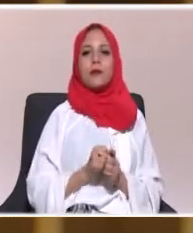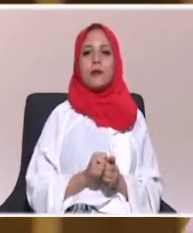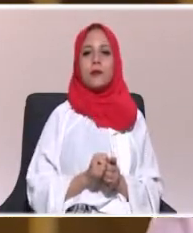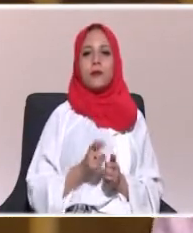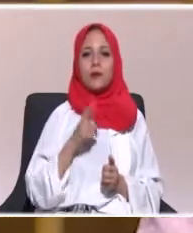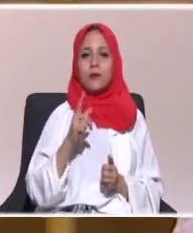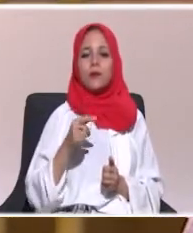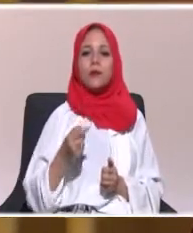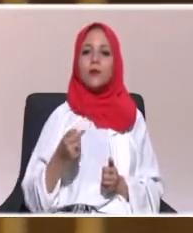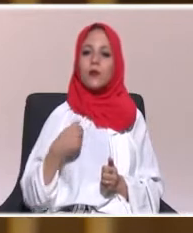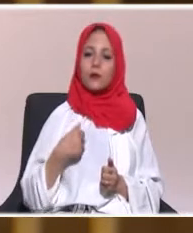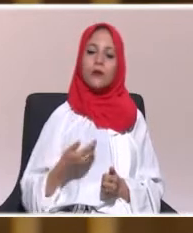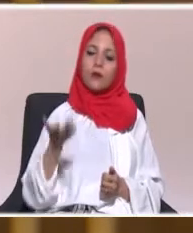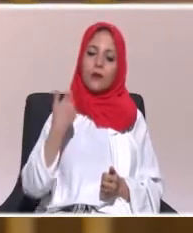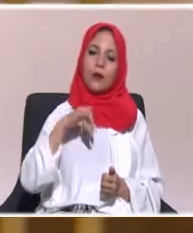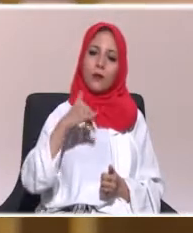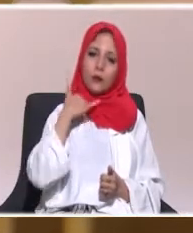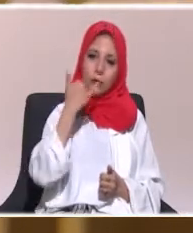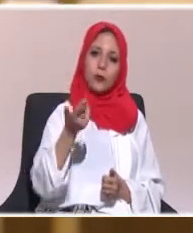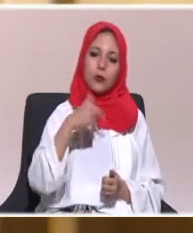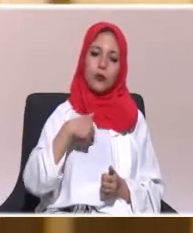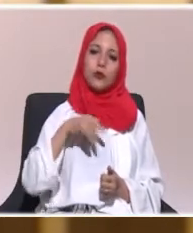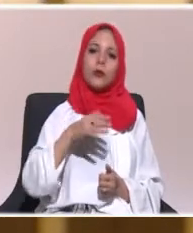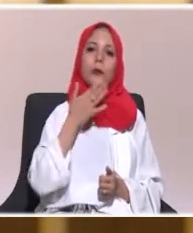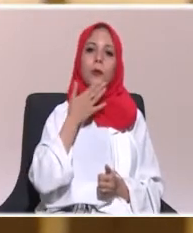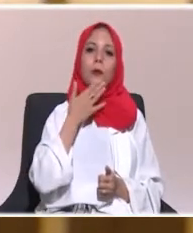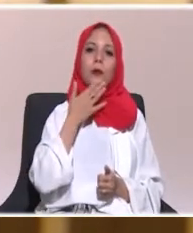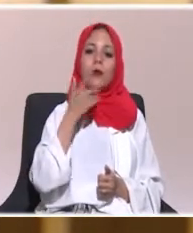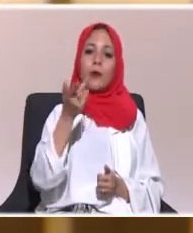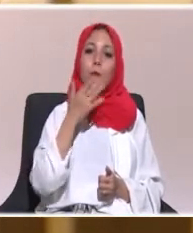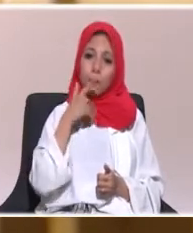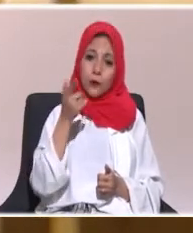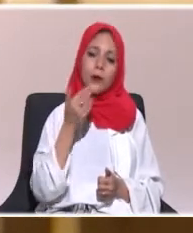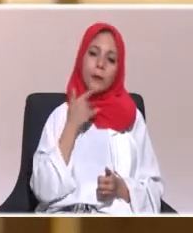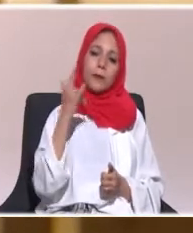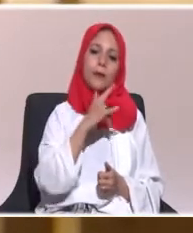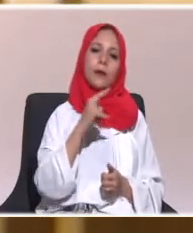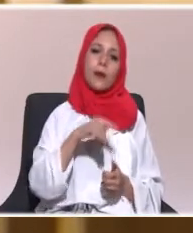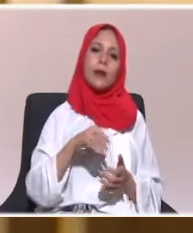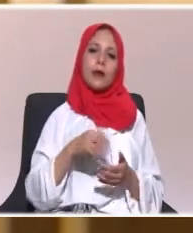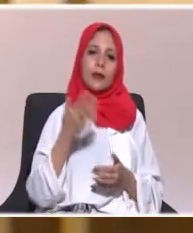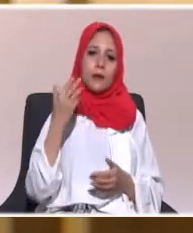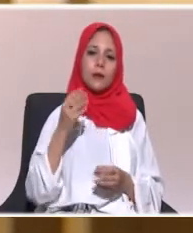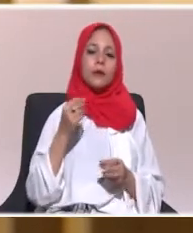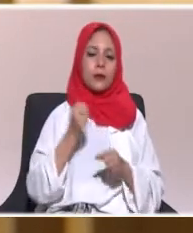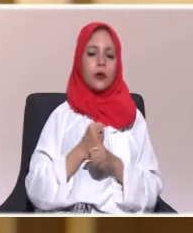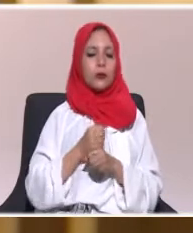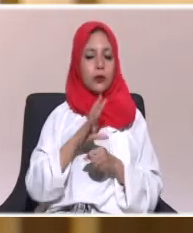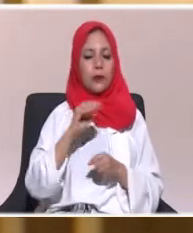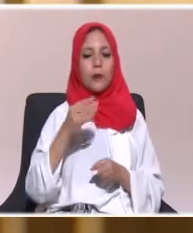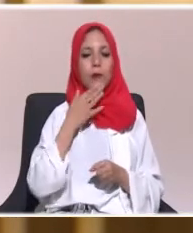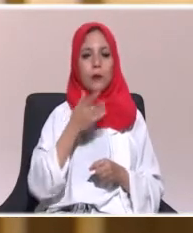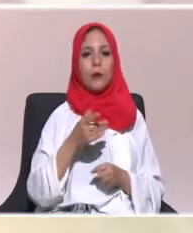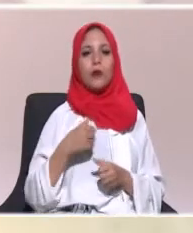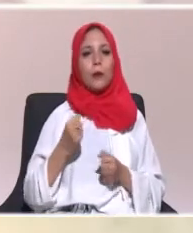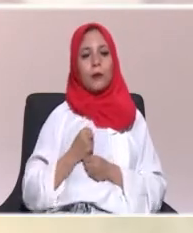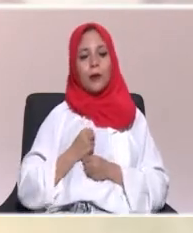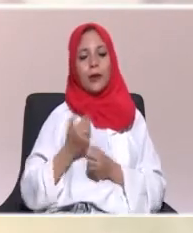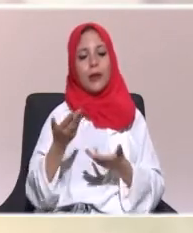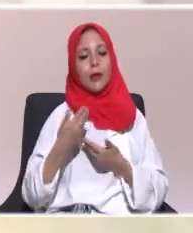والله. وانا يعني بابا الله يرحمه كان صديق عزيز عندي، وانت ابن الوز عوان فعلا يا حبيبتي. ربنا يخليك ليا